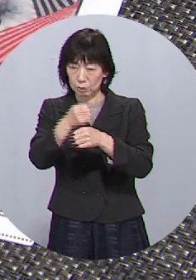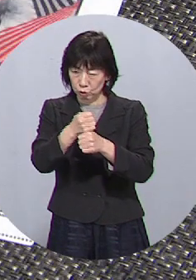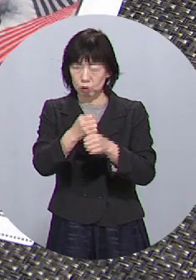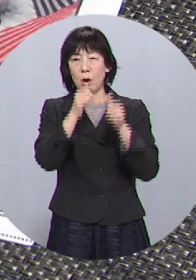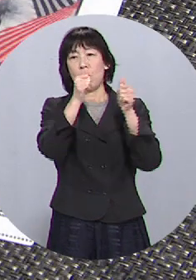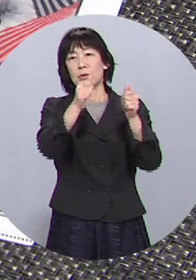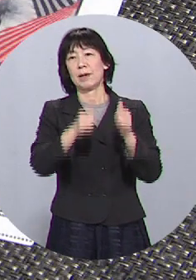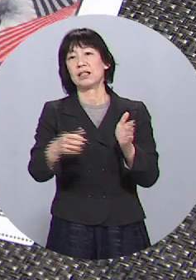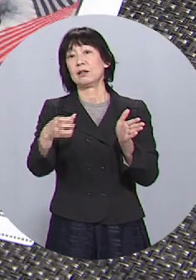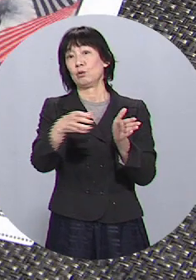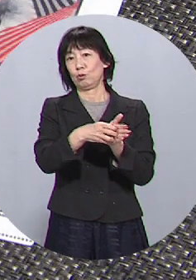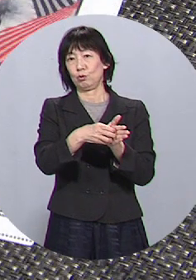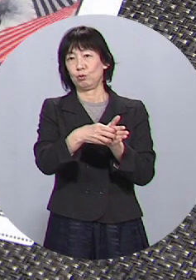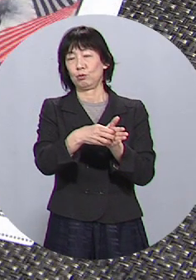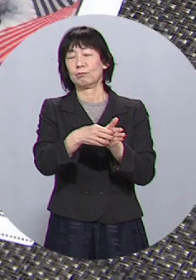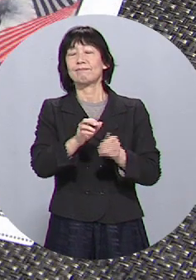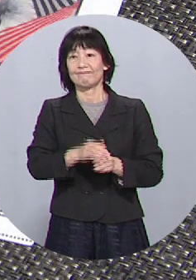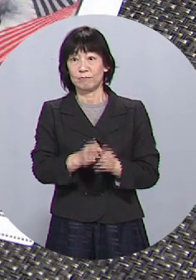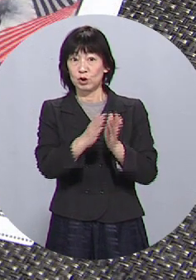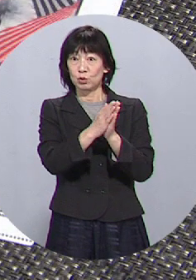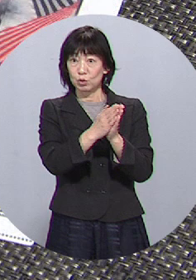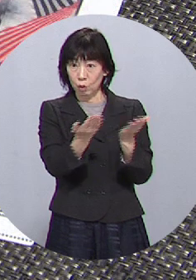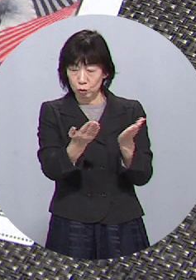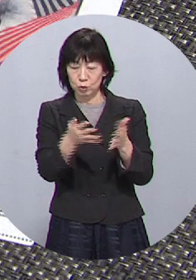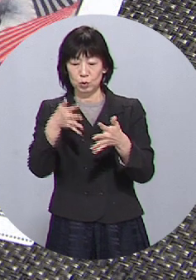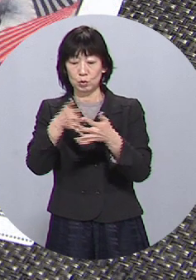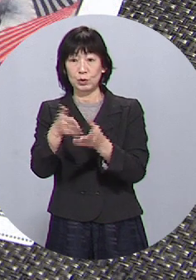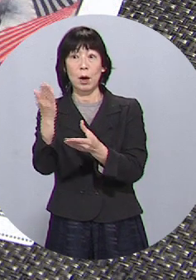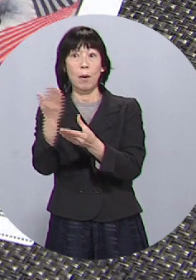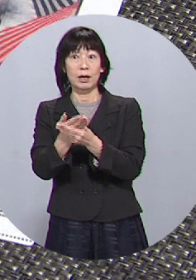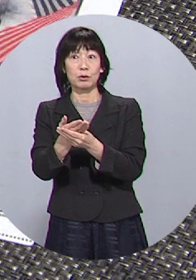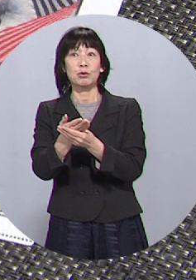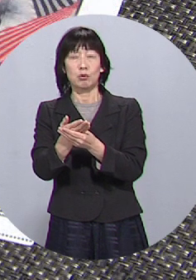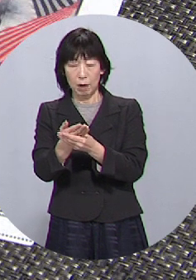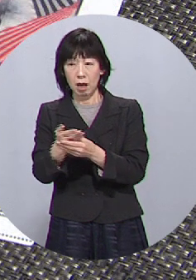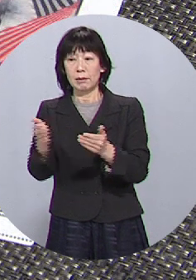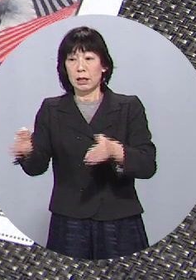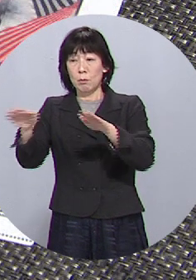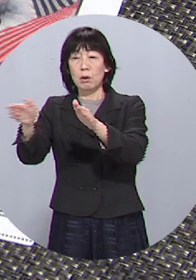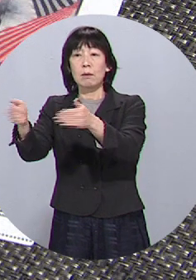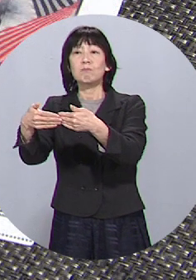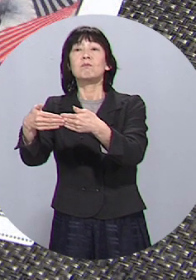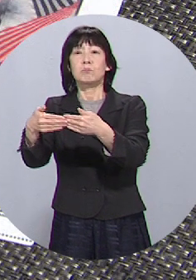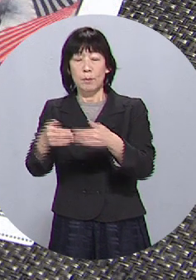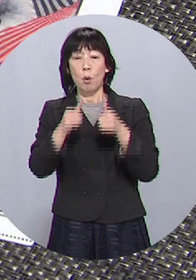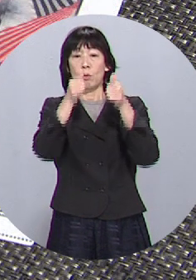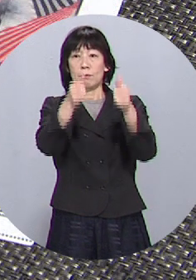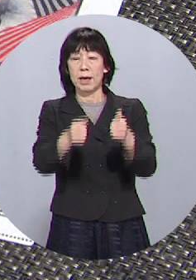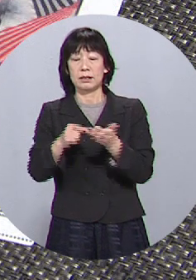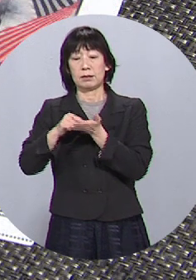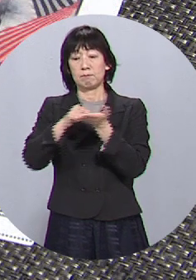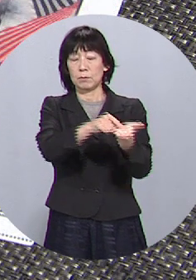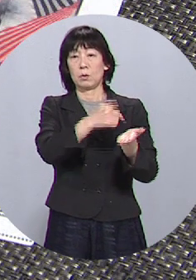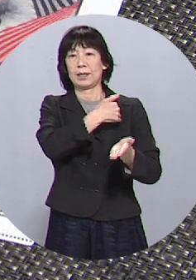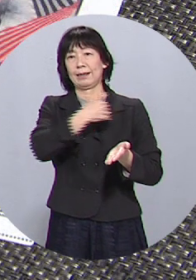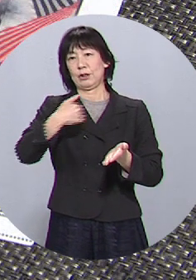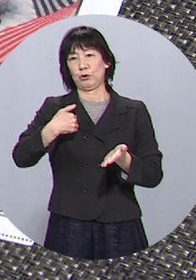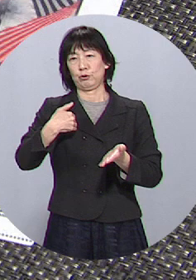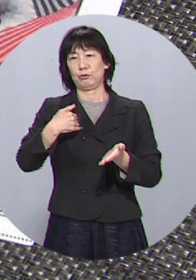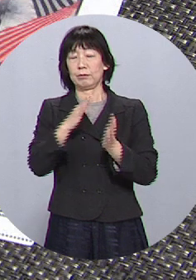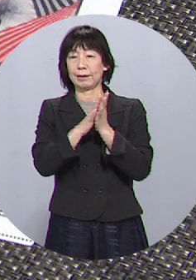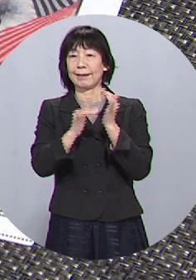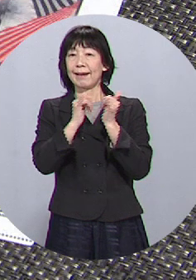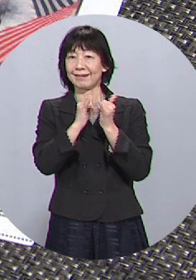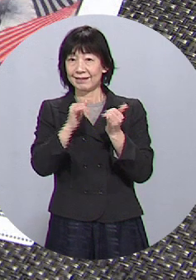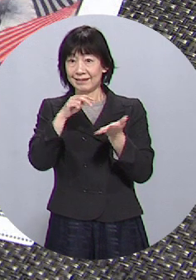。なおこちらの図録とクリアファイルは休館中もホームページで販売しています。詳しくは埼玉県立